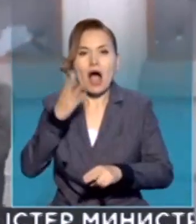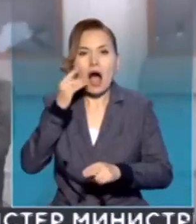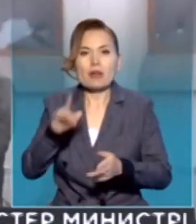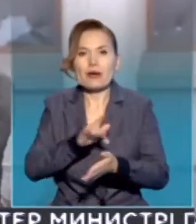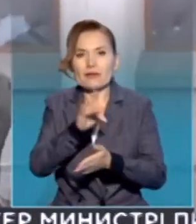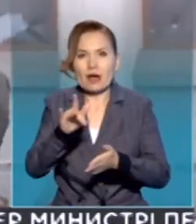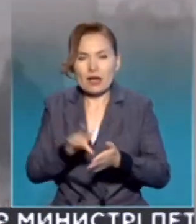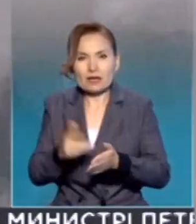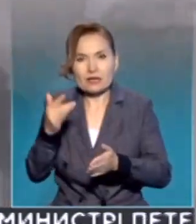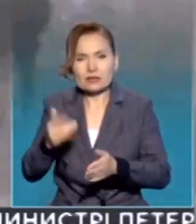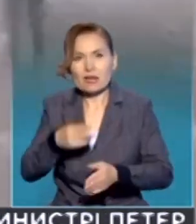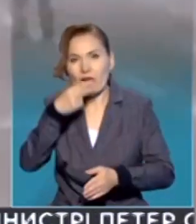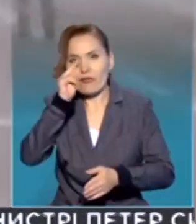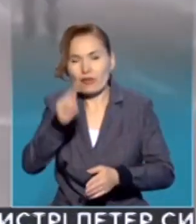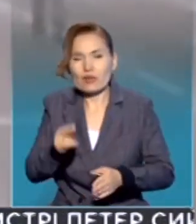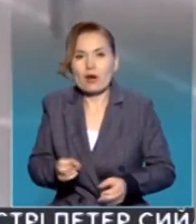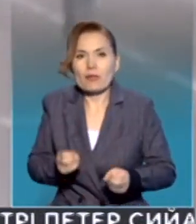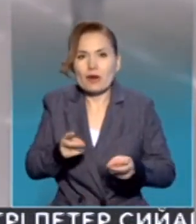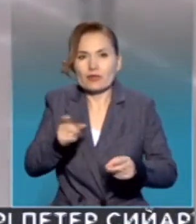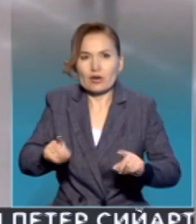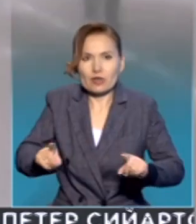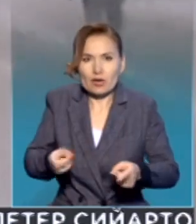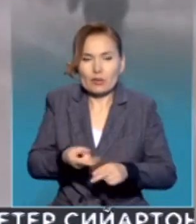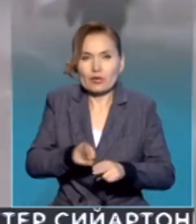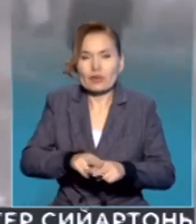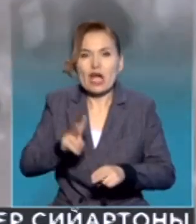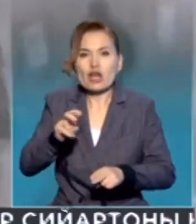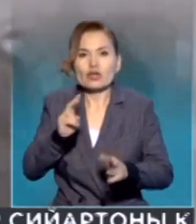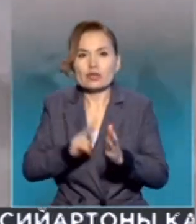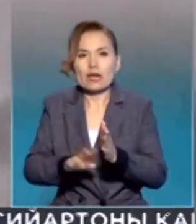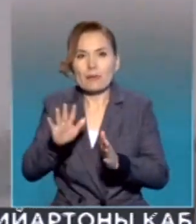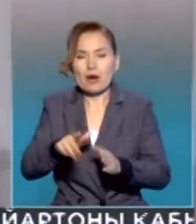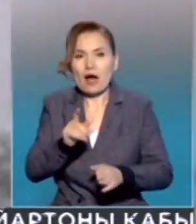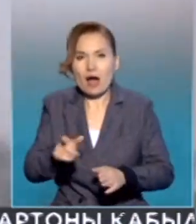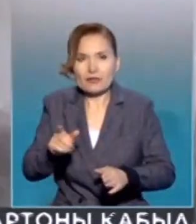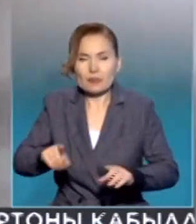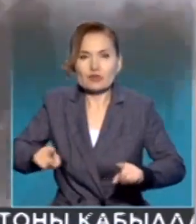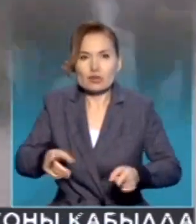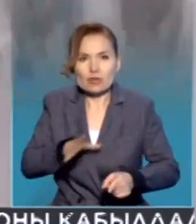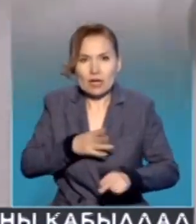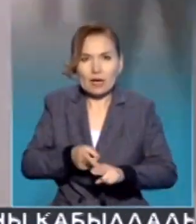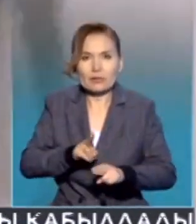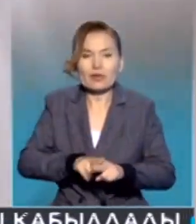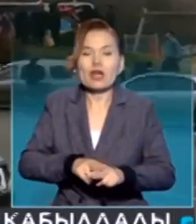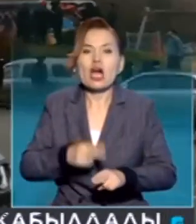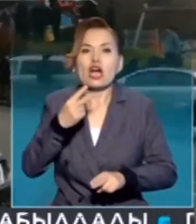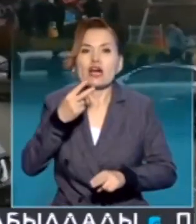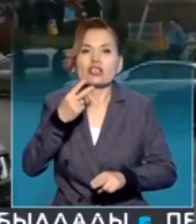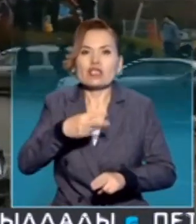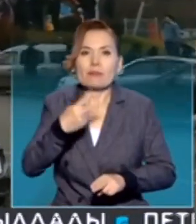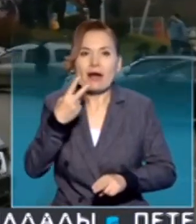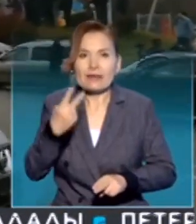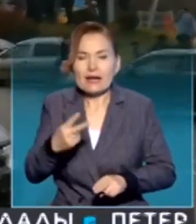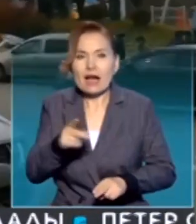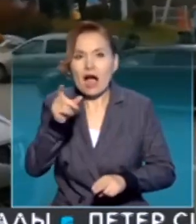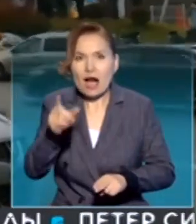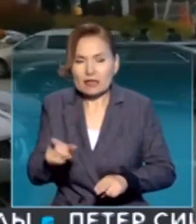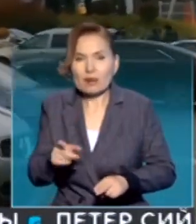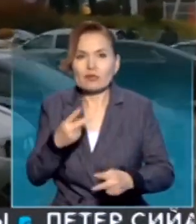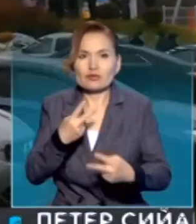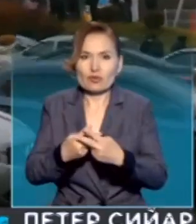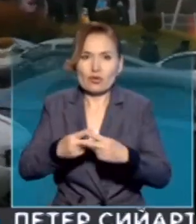Алматы қаласында. Осы істердің негізі бойынша 275 адам сотталған. Оның ішінде 22 адам бас бостандығынан